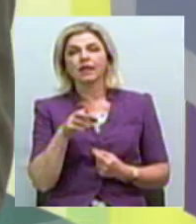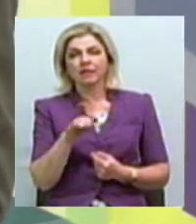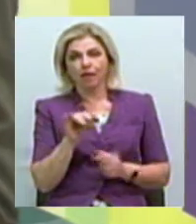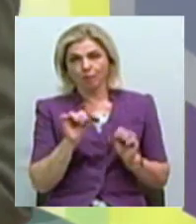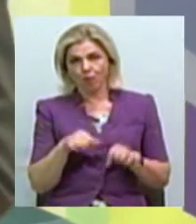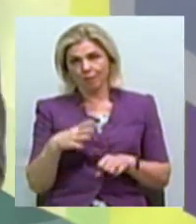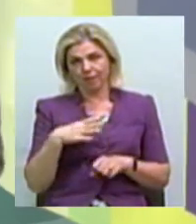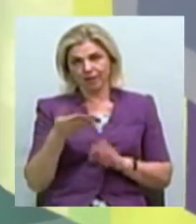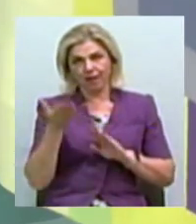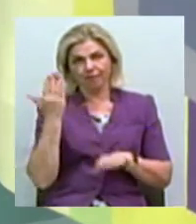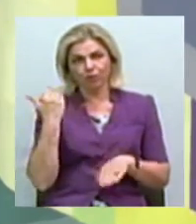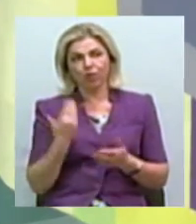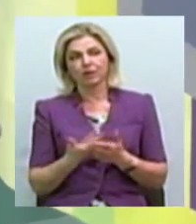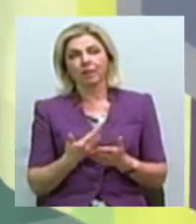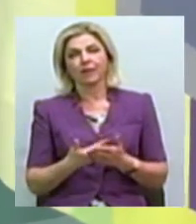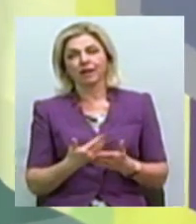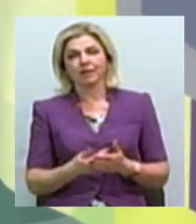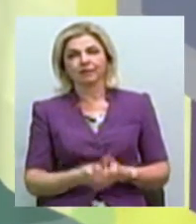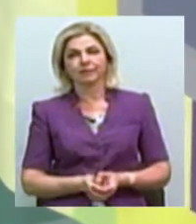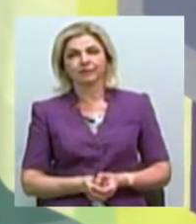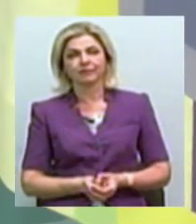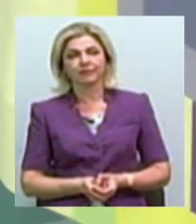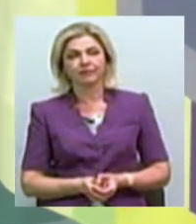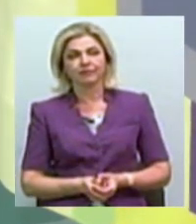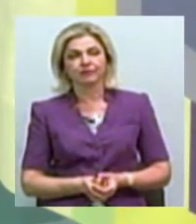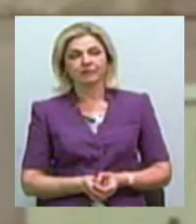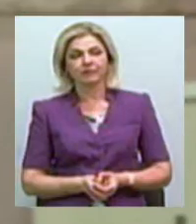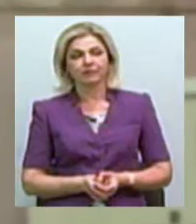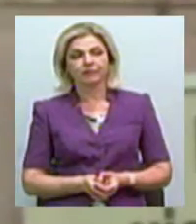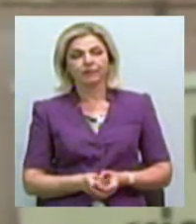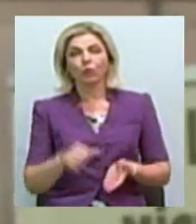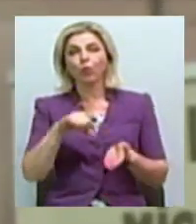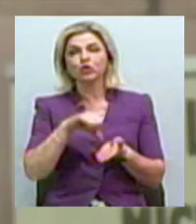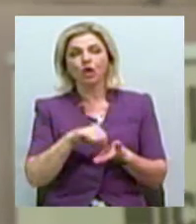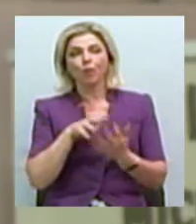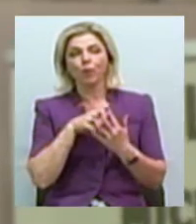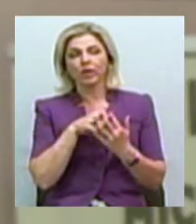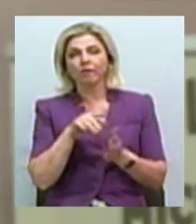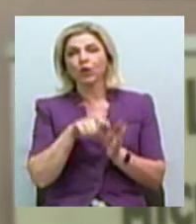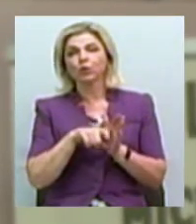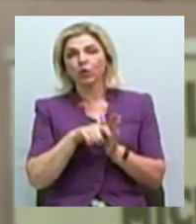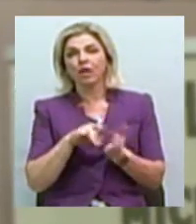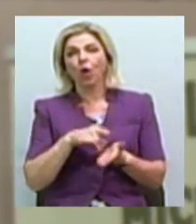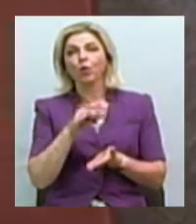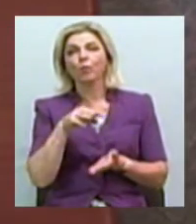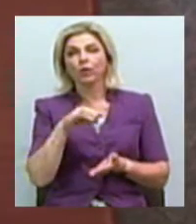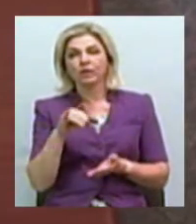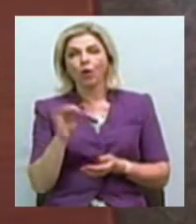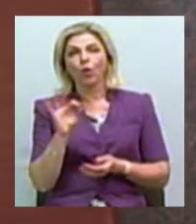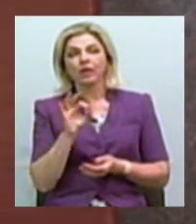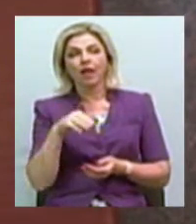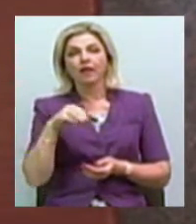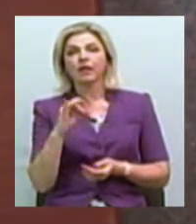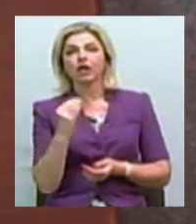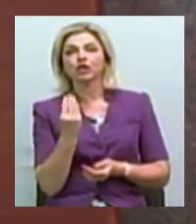давно. Наприклад, війна. Учасник боїв у Донецькому аеропорті Олександр